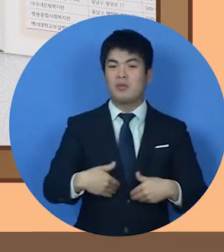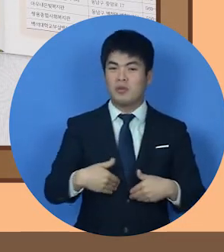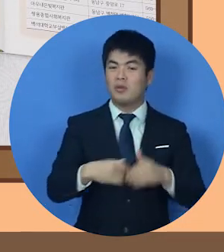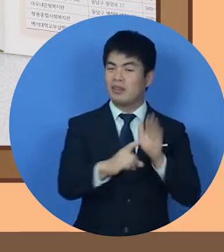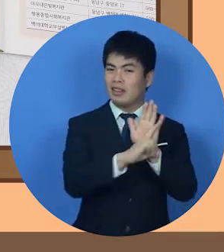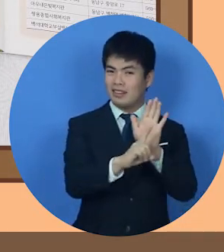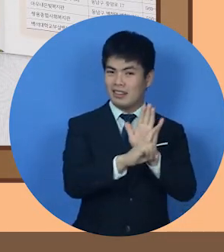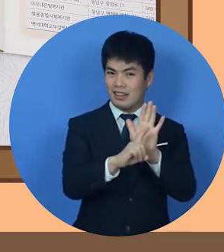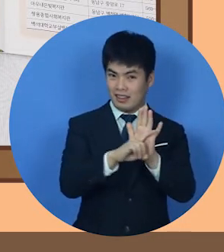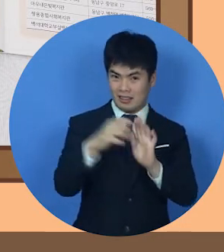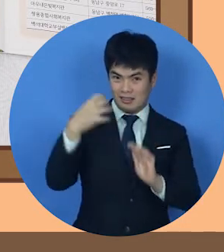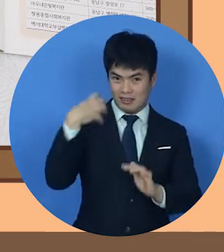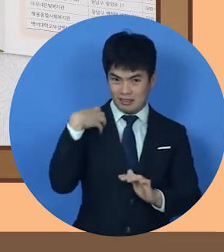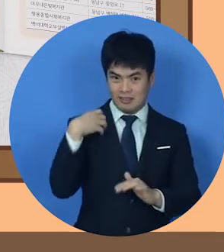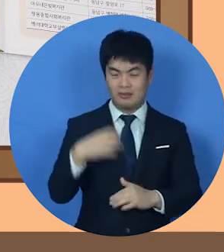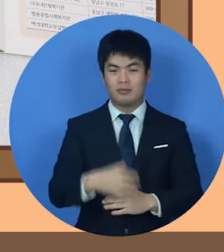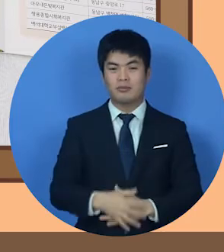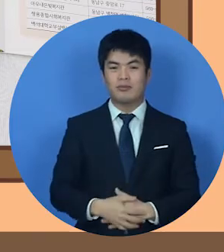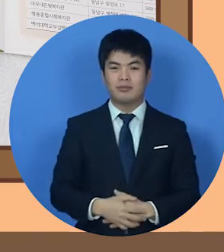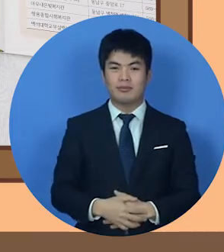할 것으로 보입니다.